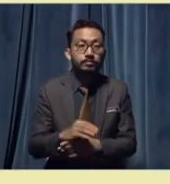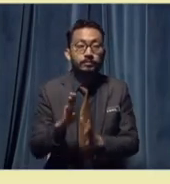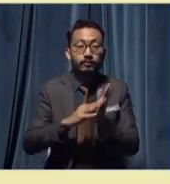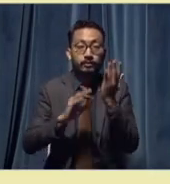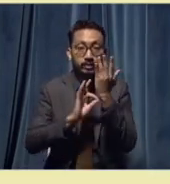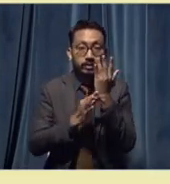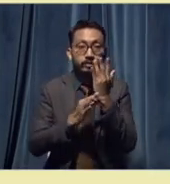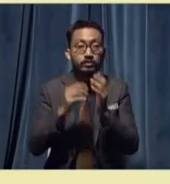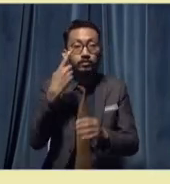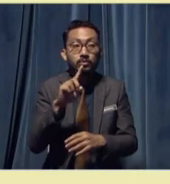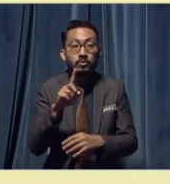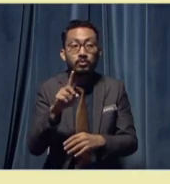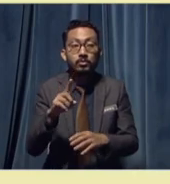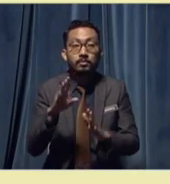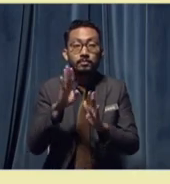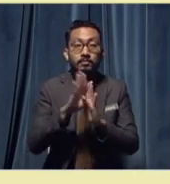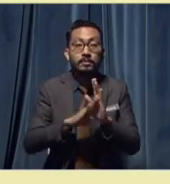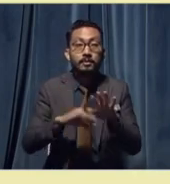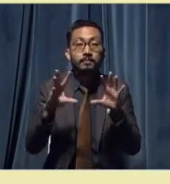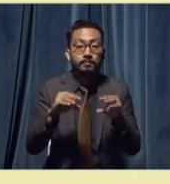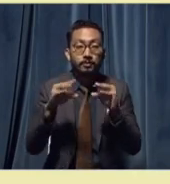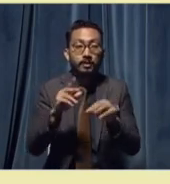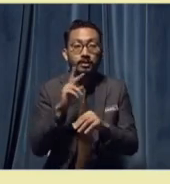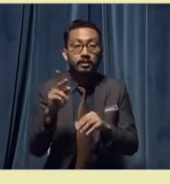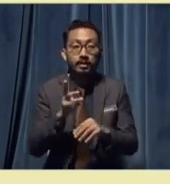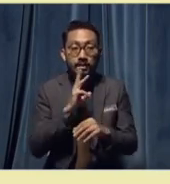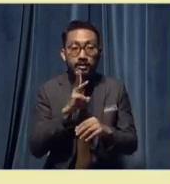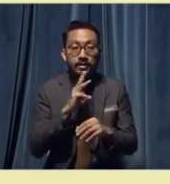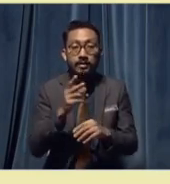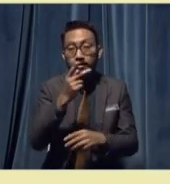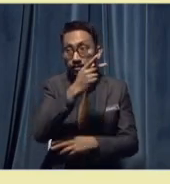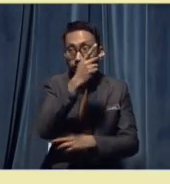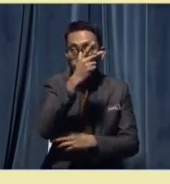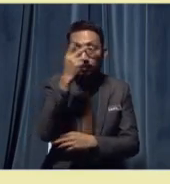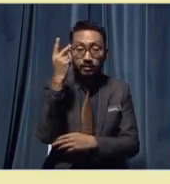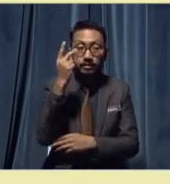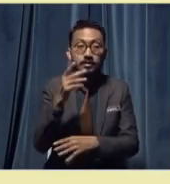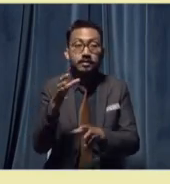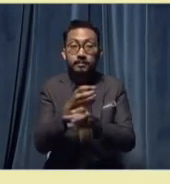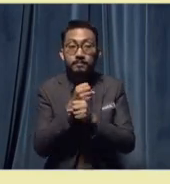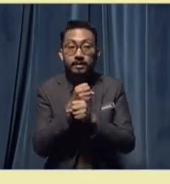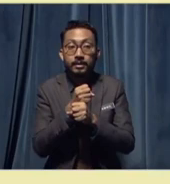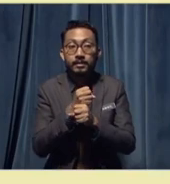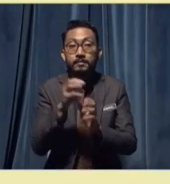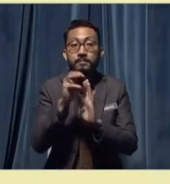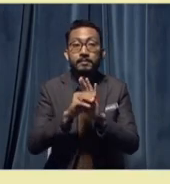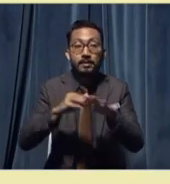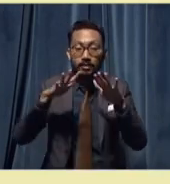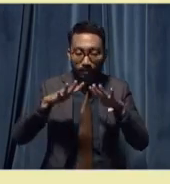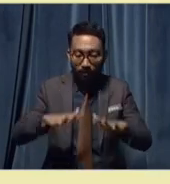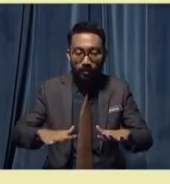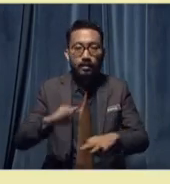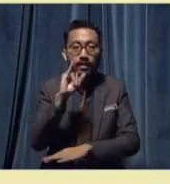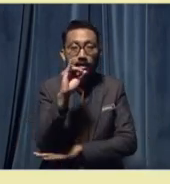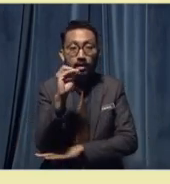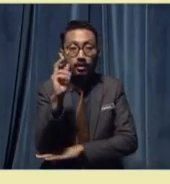yang berfungsi untuk melembutkan air kerana dapat